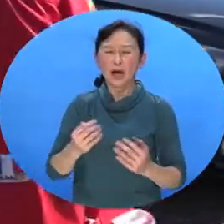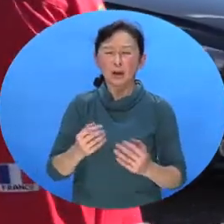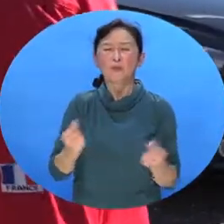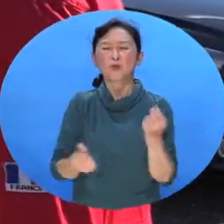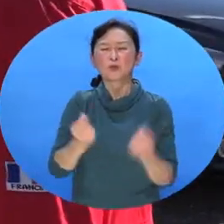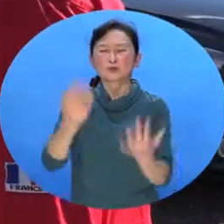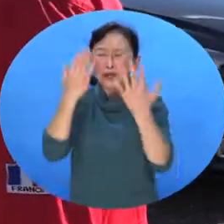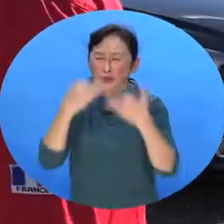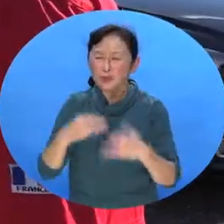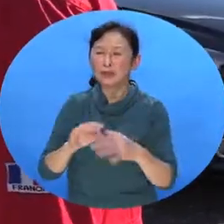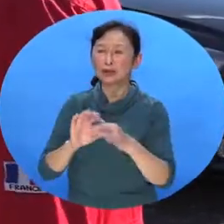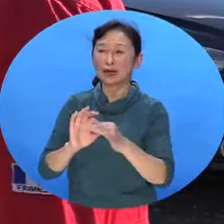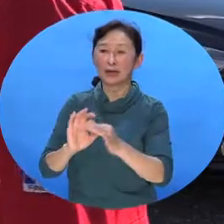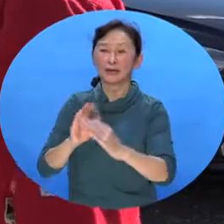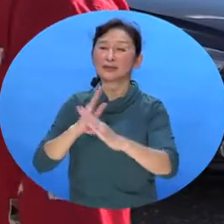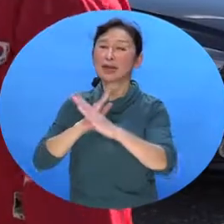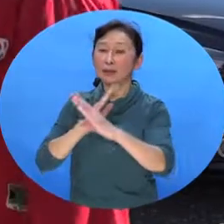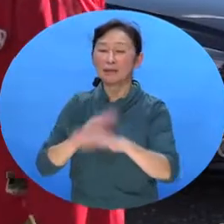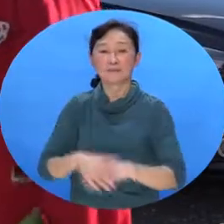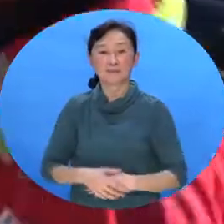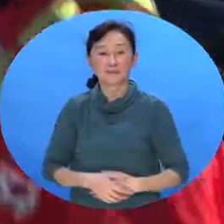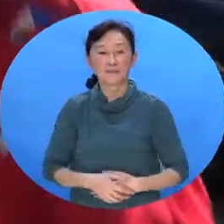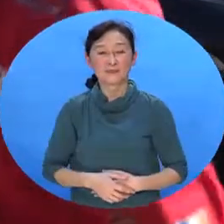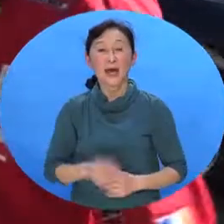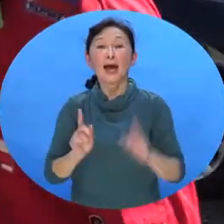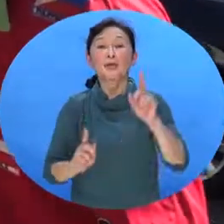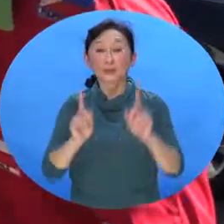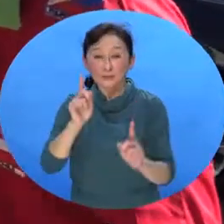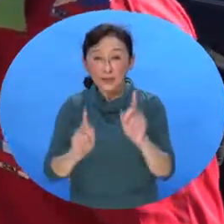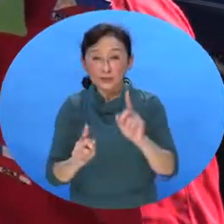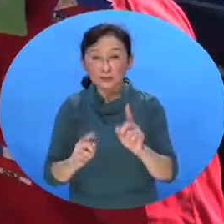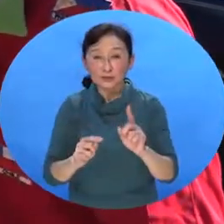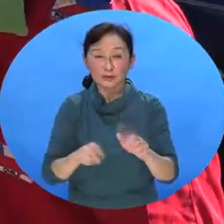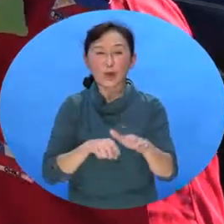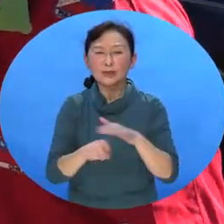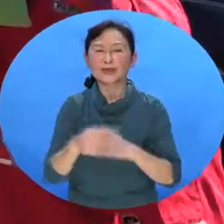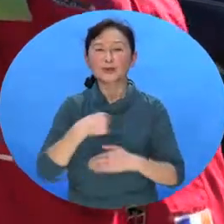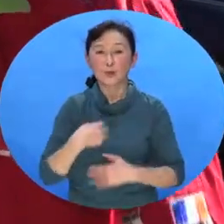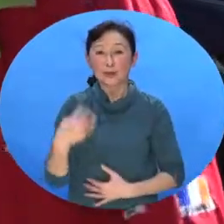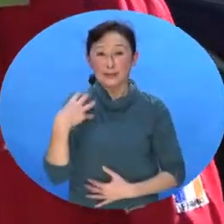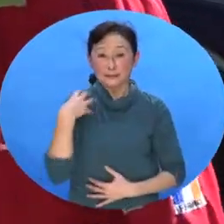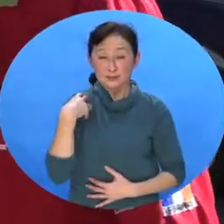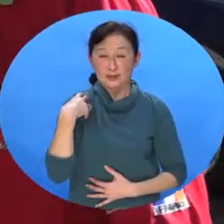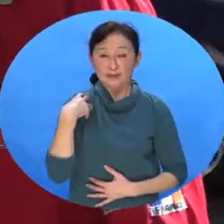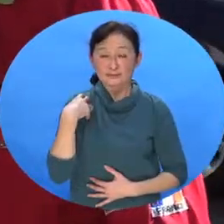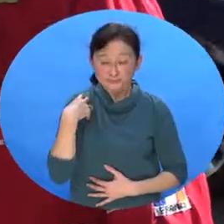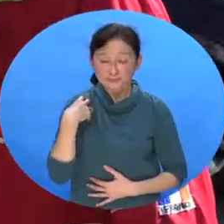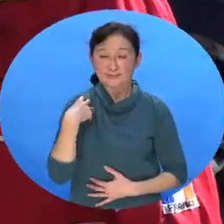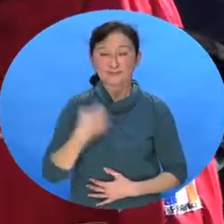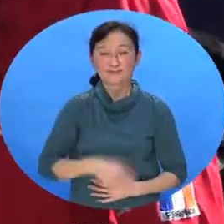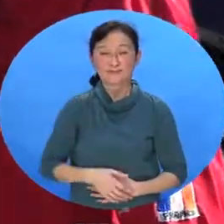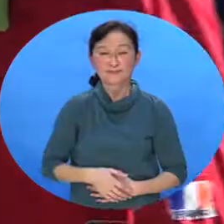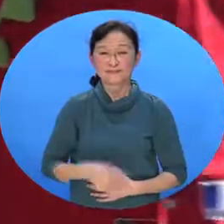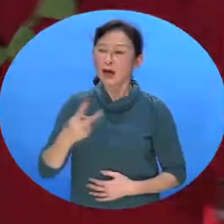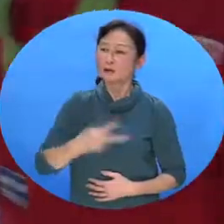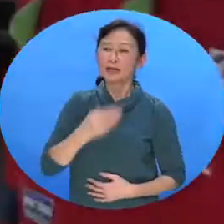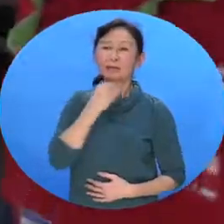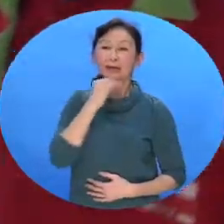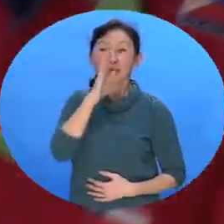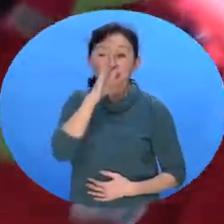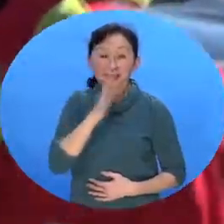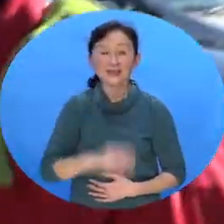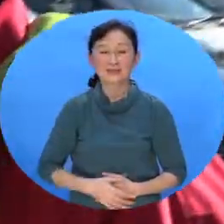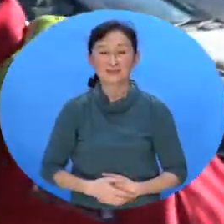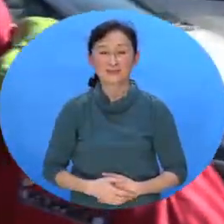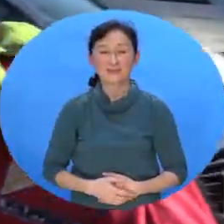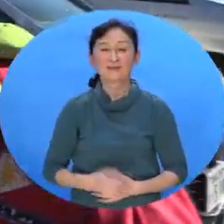っちゃうからダメだよ。 いや、酔っちゃうわけで乗りたいでしょ。 もうとにかく、もうここはリーダーの俺が乗りますから。わかりましたね。二人はちょっと待ってて